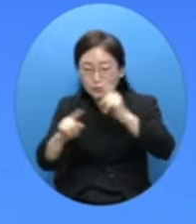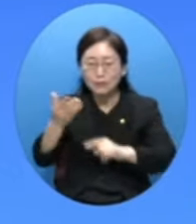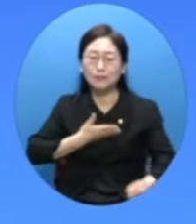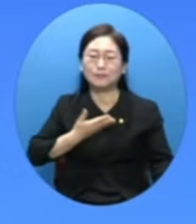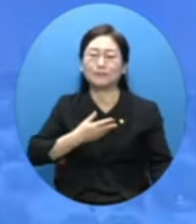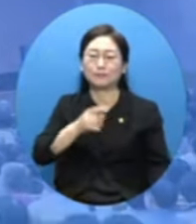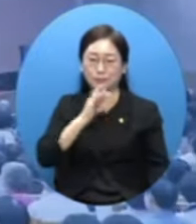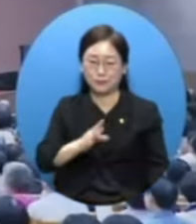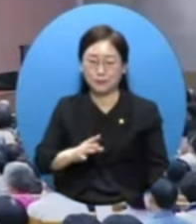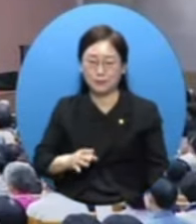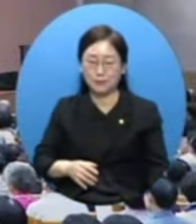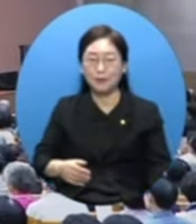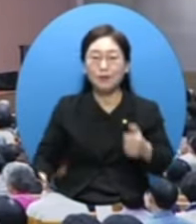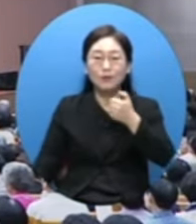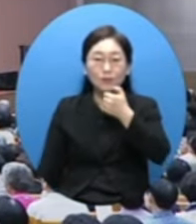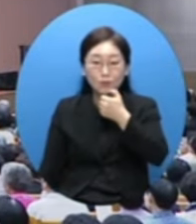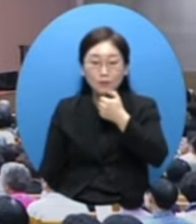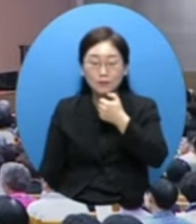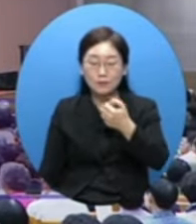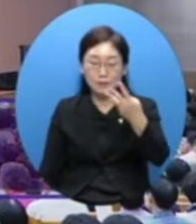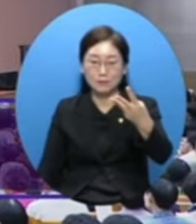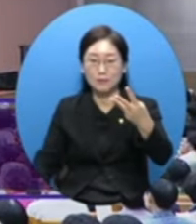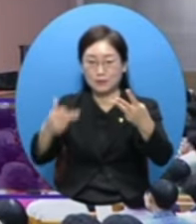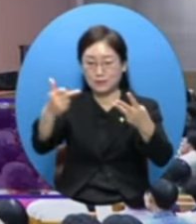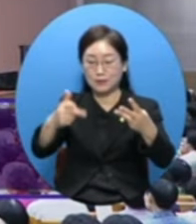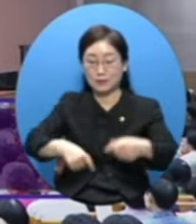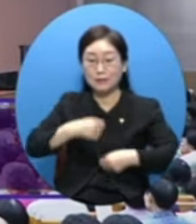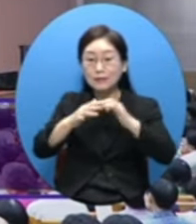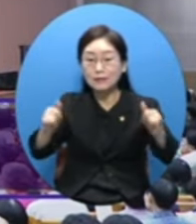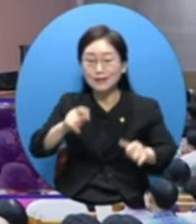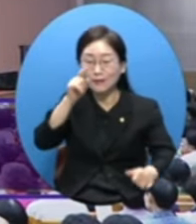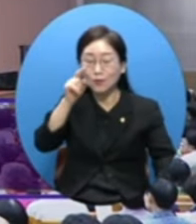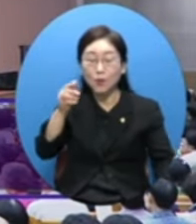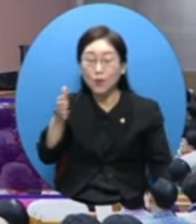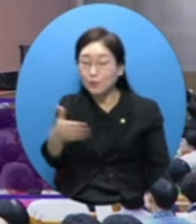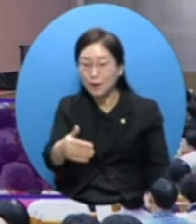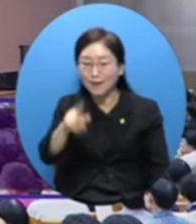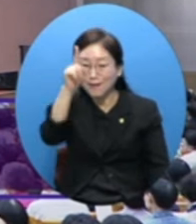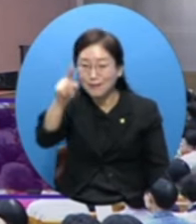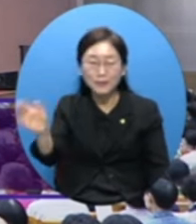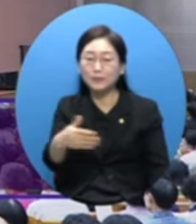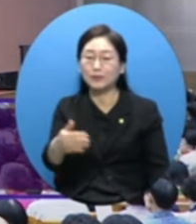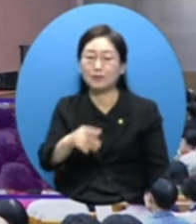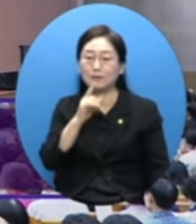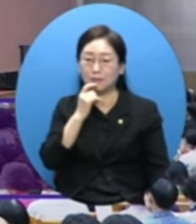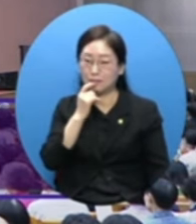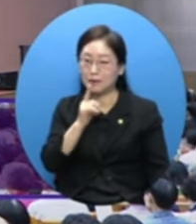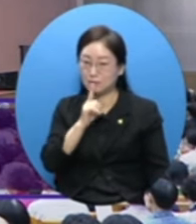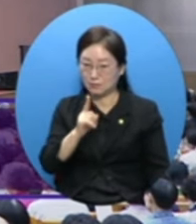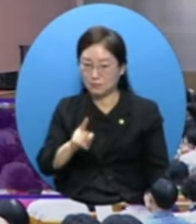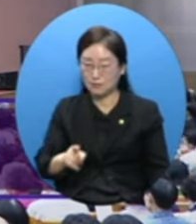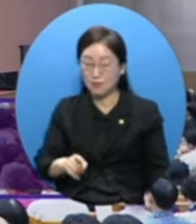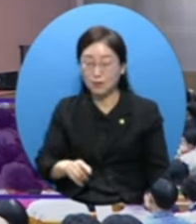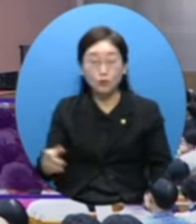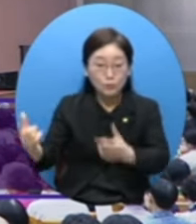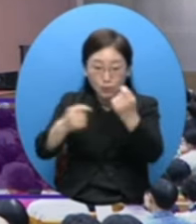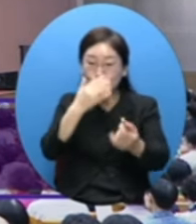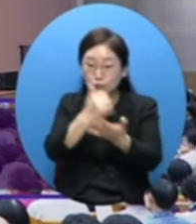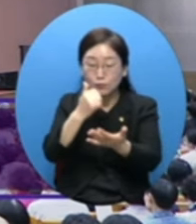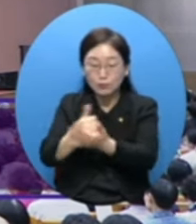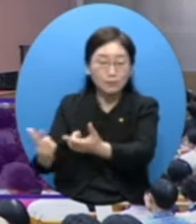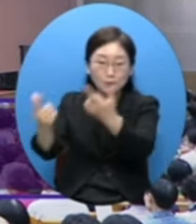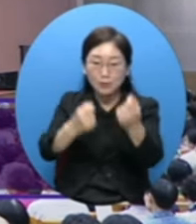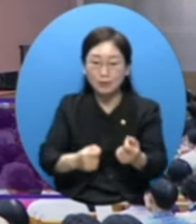것입니다 로마서 3장 10절에 의는 없나니 하나도 없다고 말씀하고 있습니다 우리 원래 죄 덩어리입니다 그런데